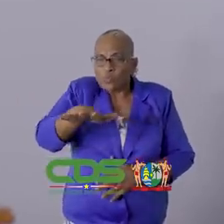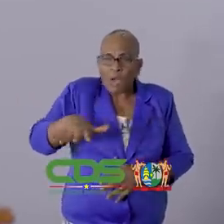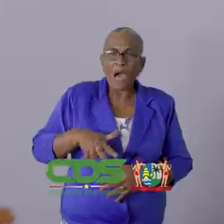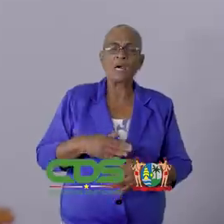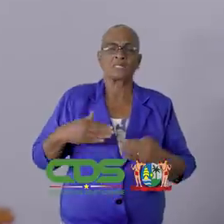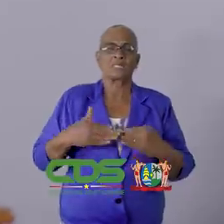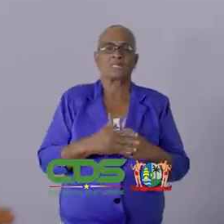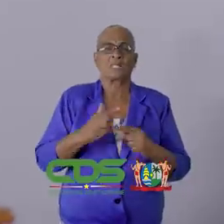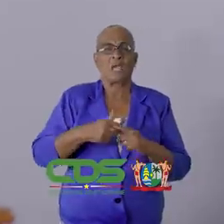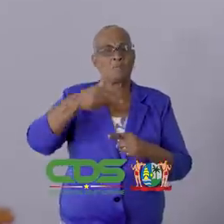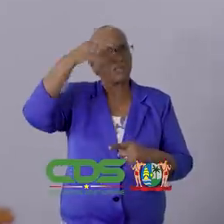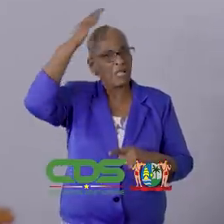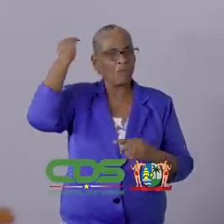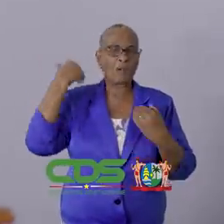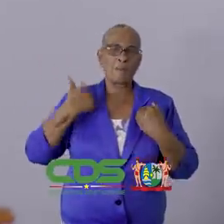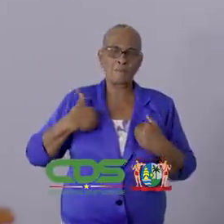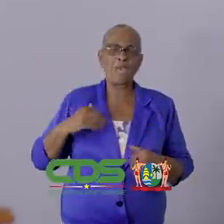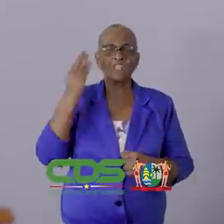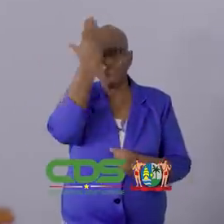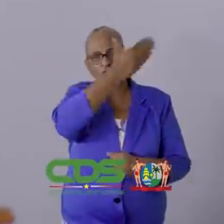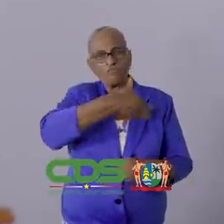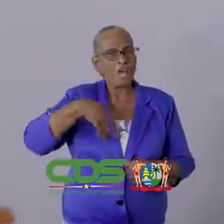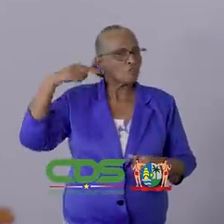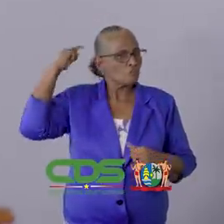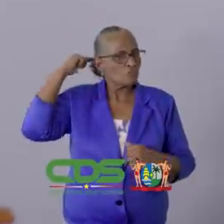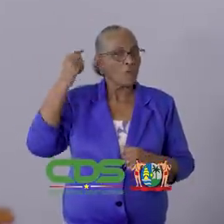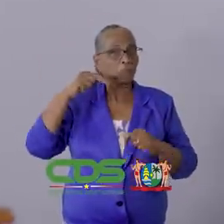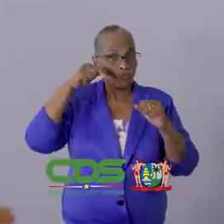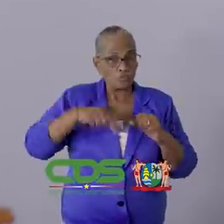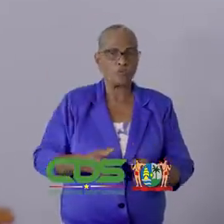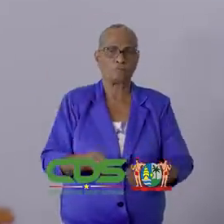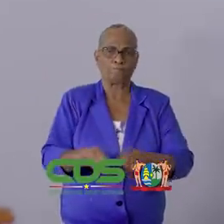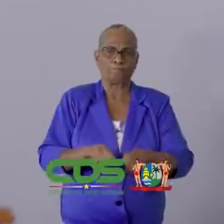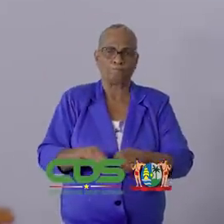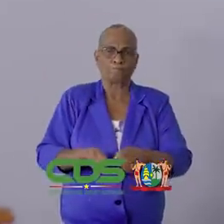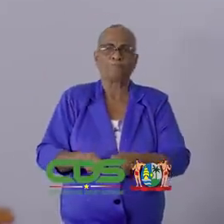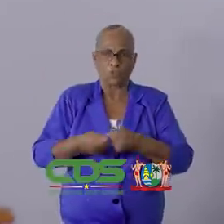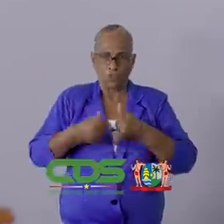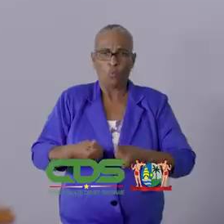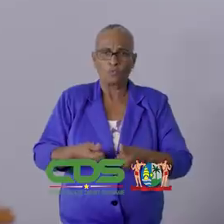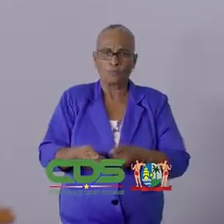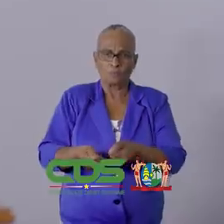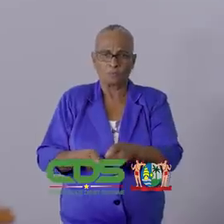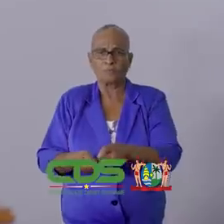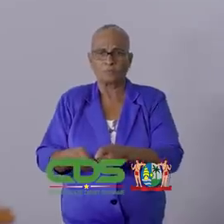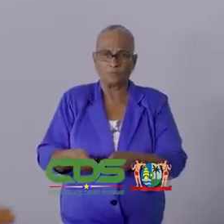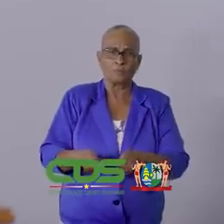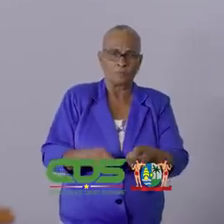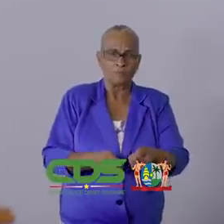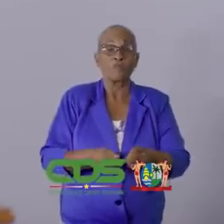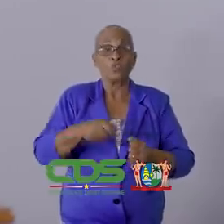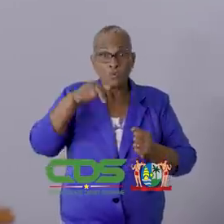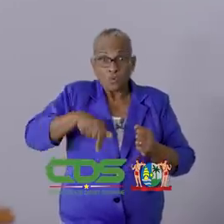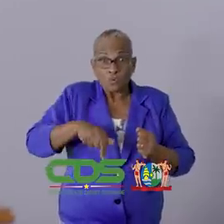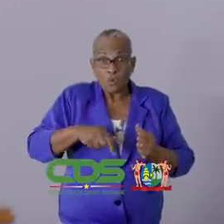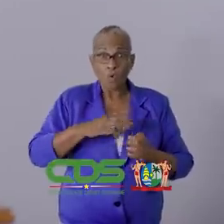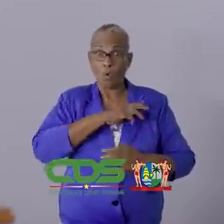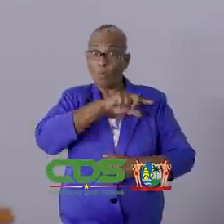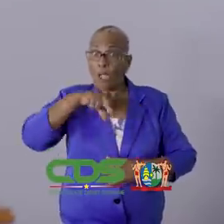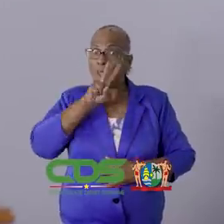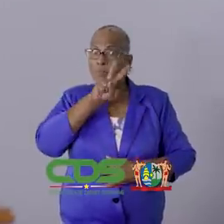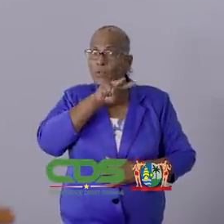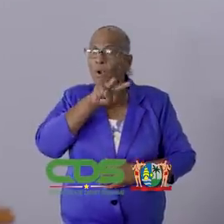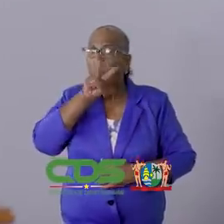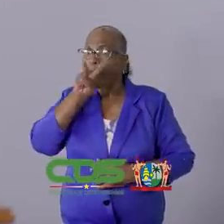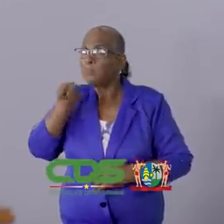situatie, dames en heren, volk van Suriname, is onder controle. Echter moeten wij waakzaam